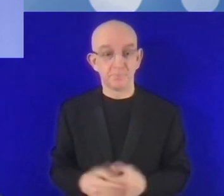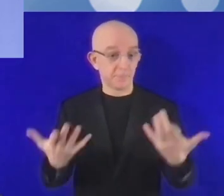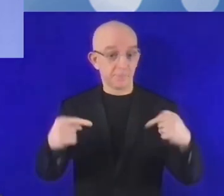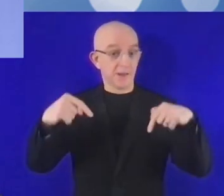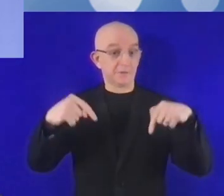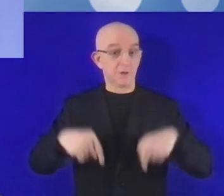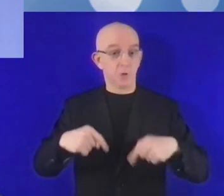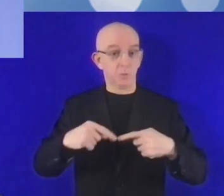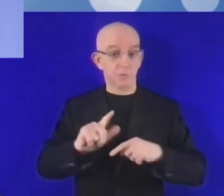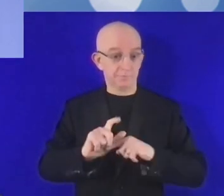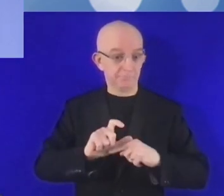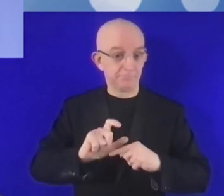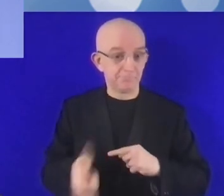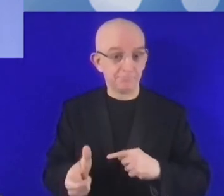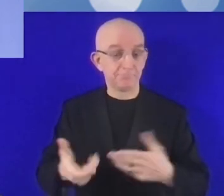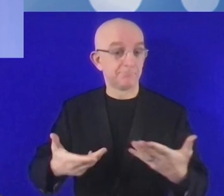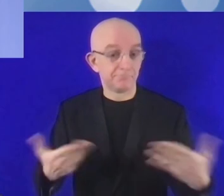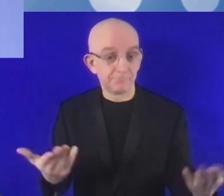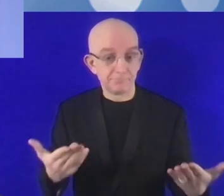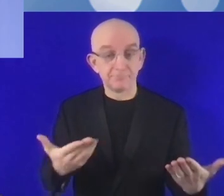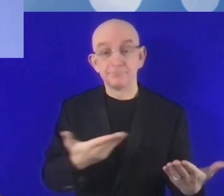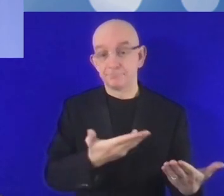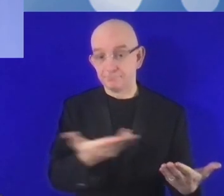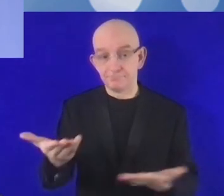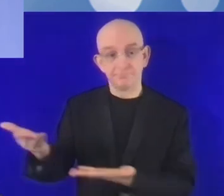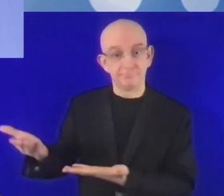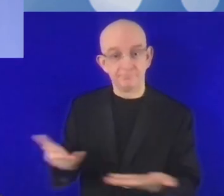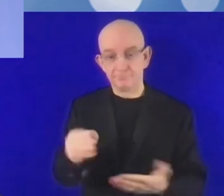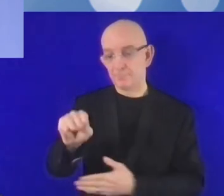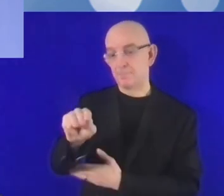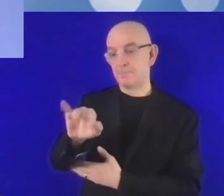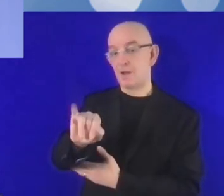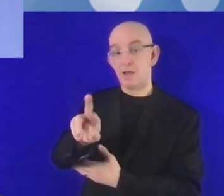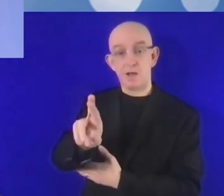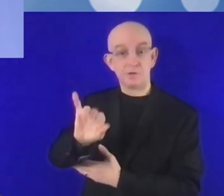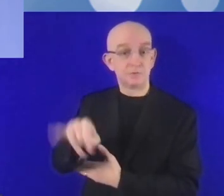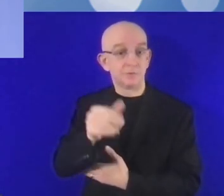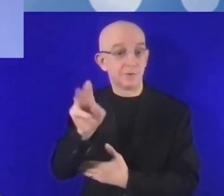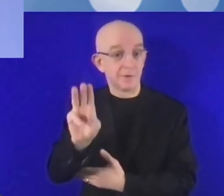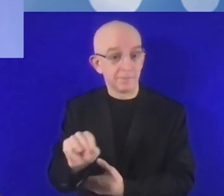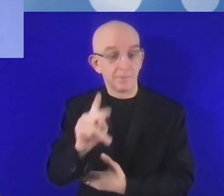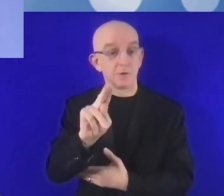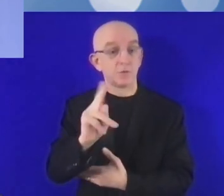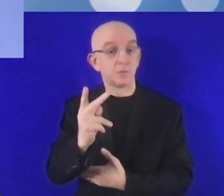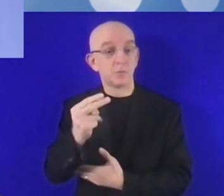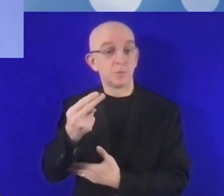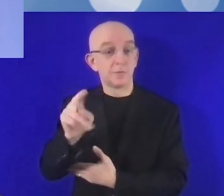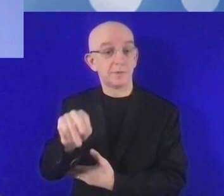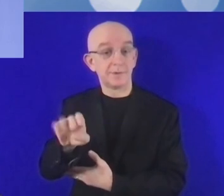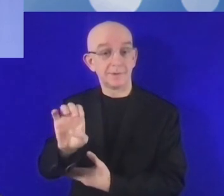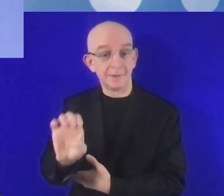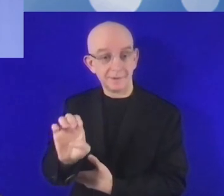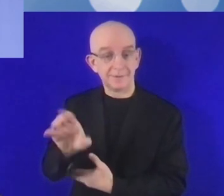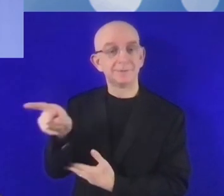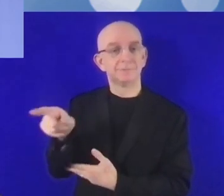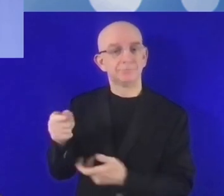女士们、先生们，我现在想请 Miriam Kuna 女士 ，RIPE 单